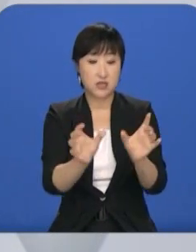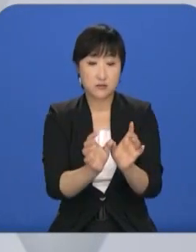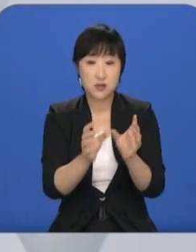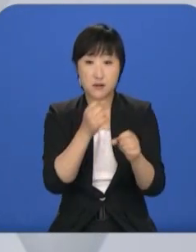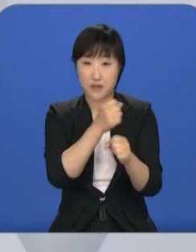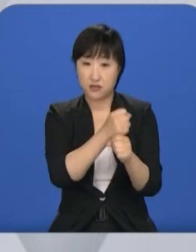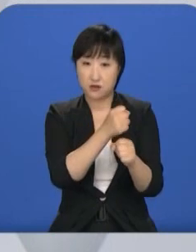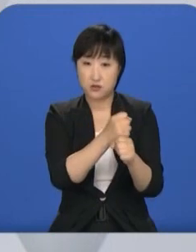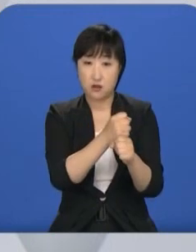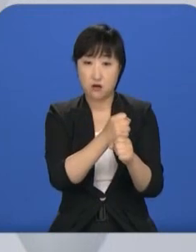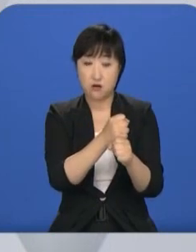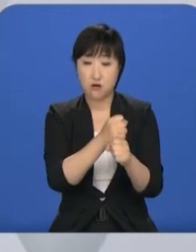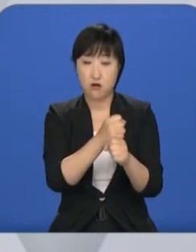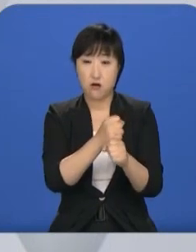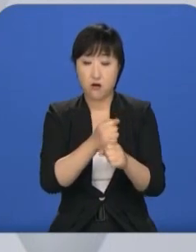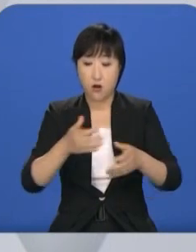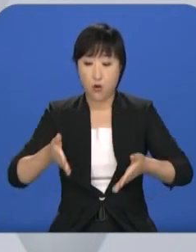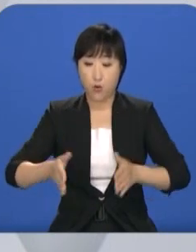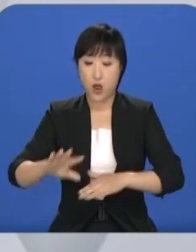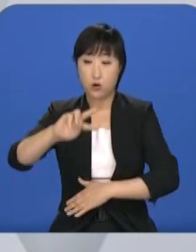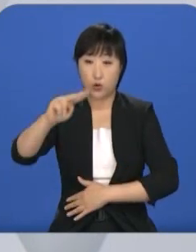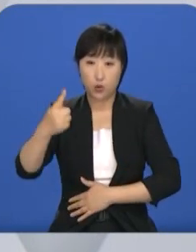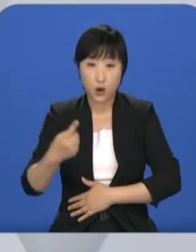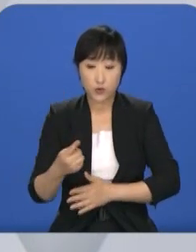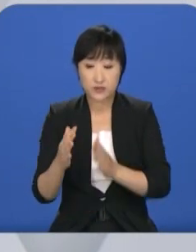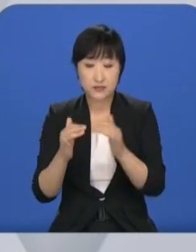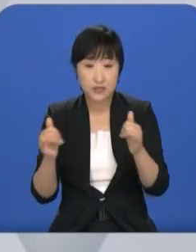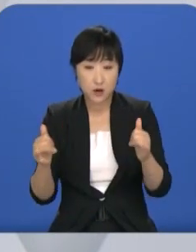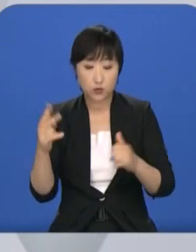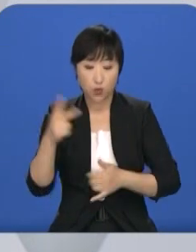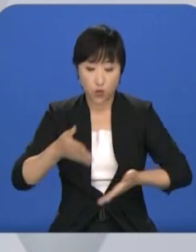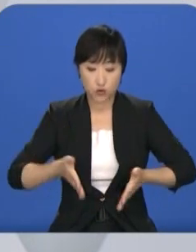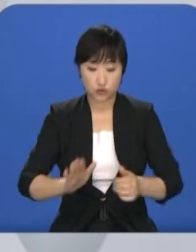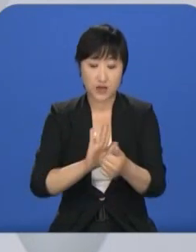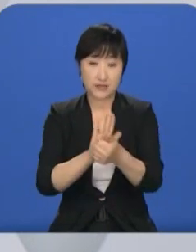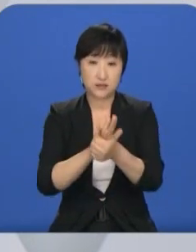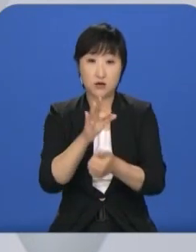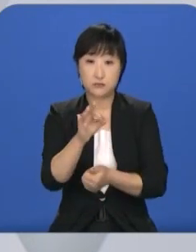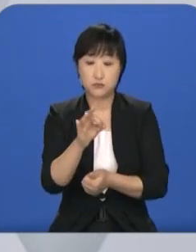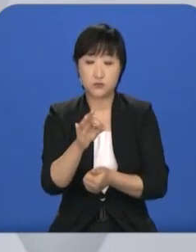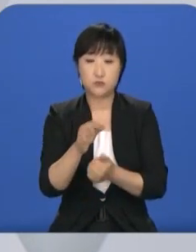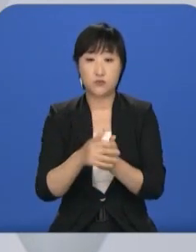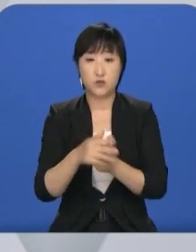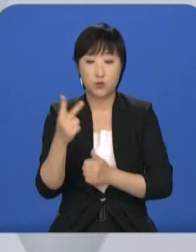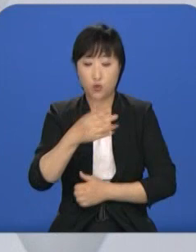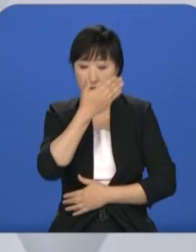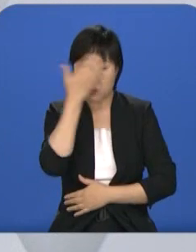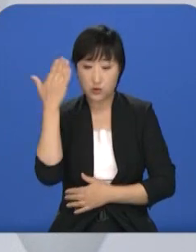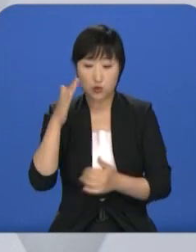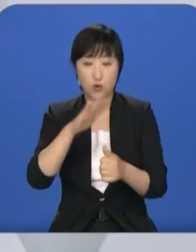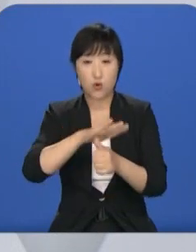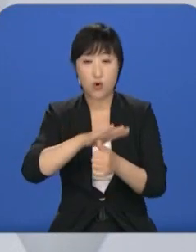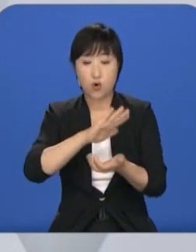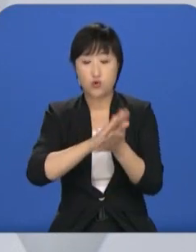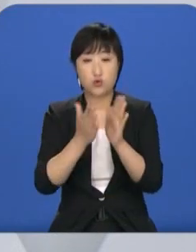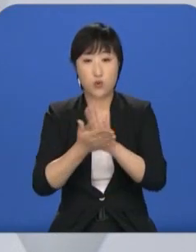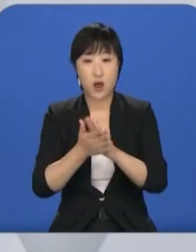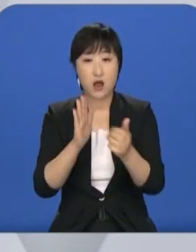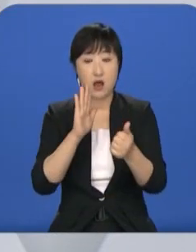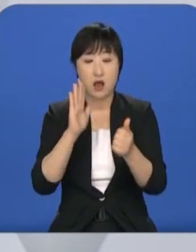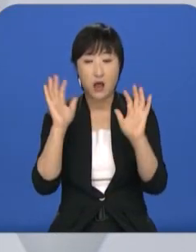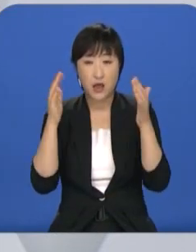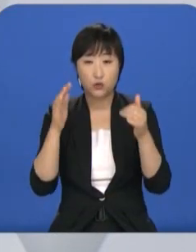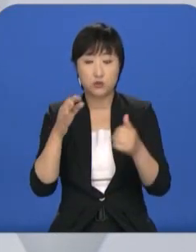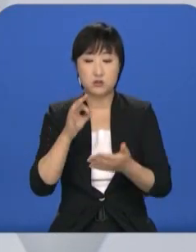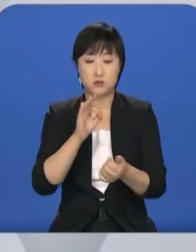정책팀을 신설해가지고 귀농 귀촌 인구 유입 대책, 출산 장려금 지급, 청소년 유아 정책을